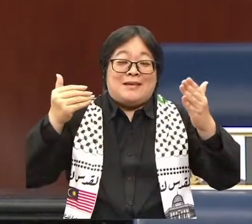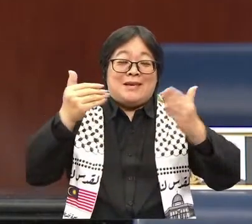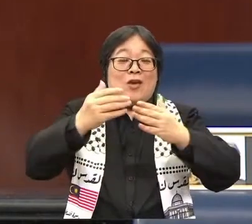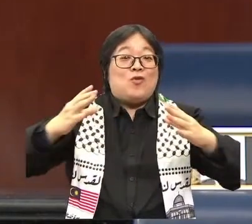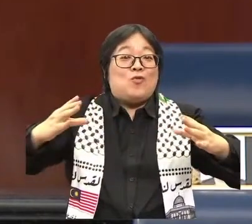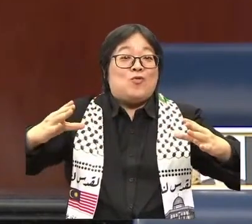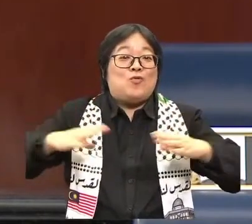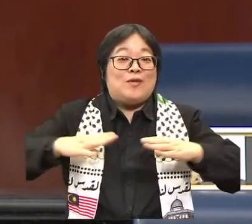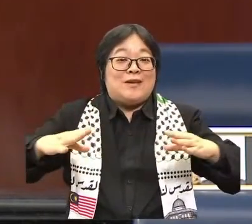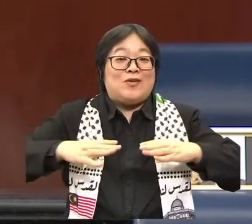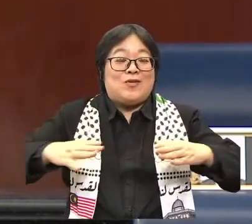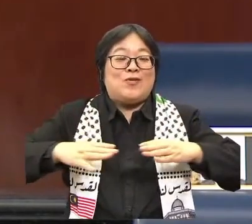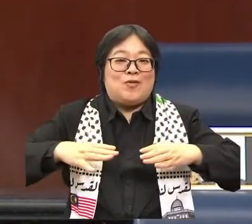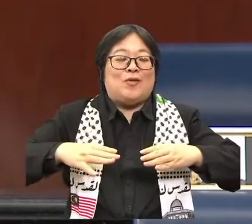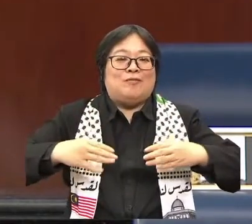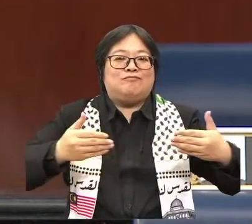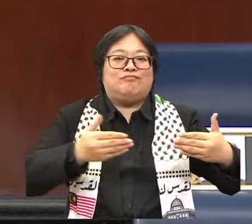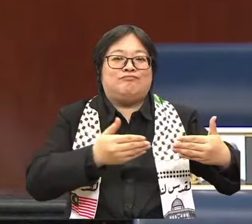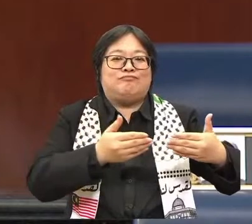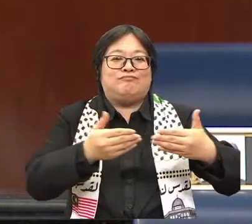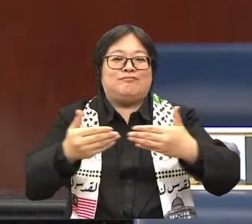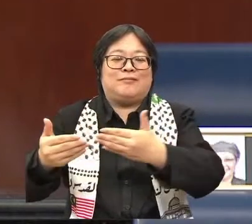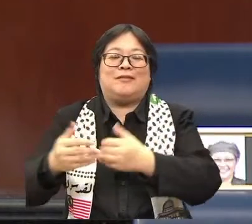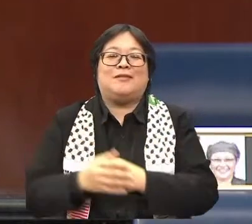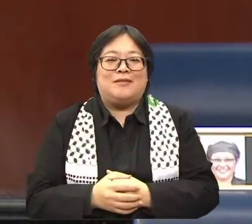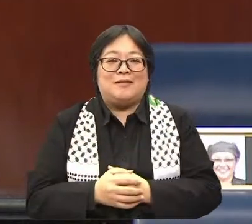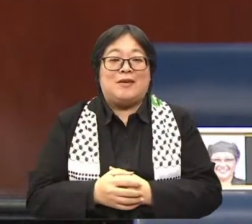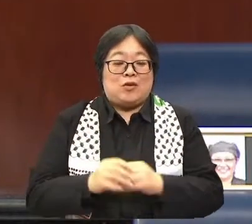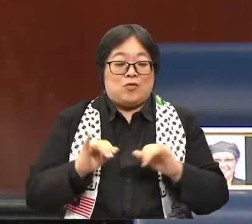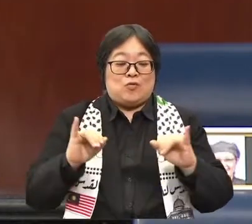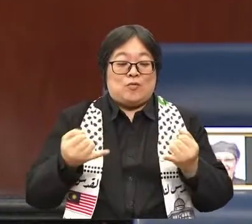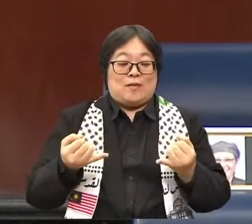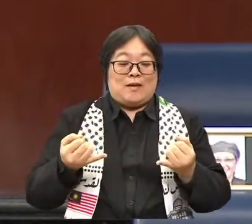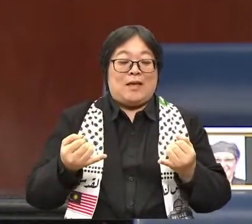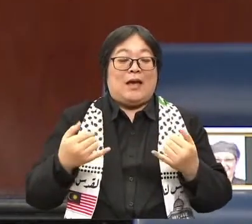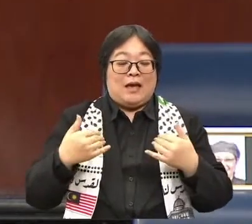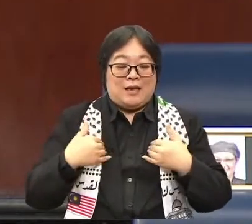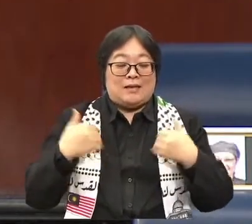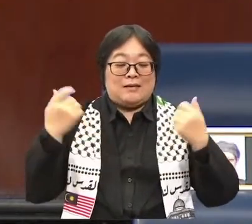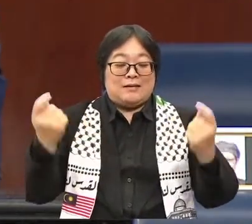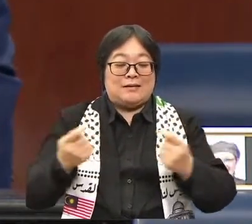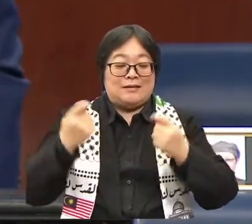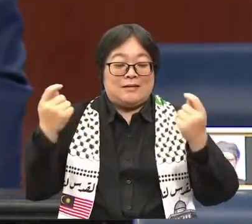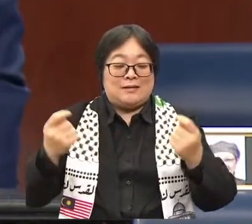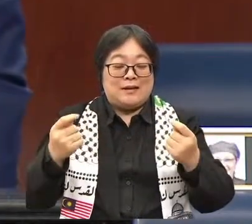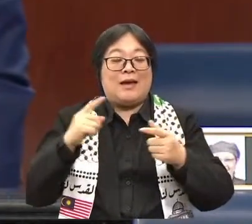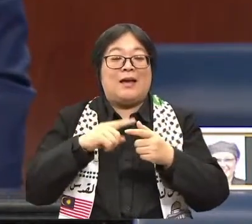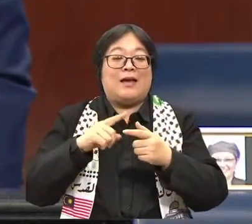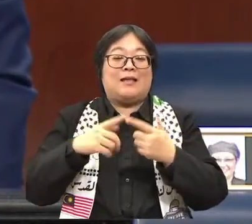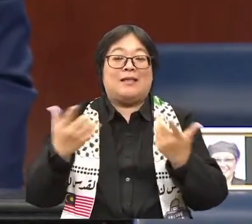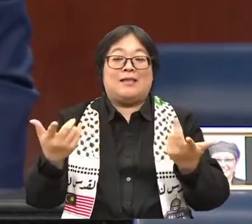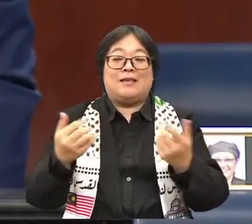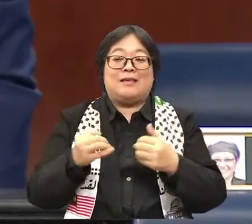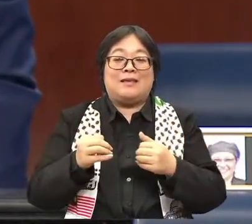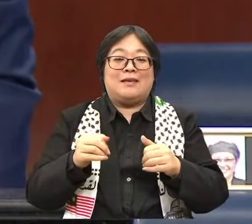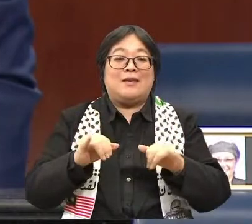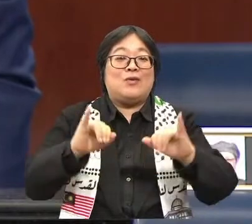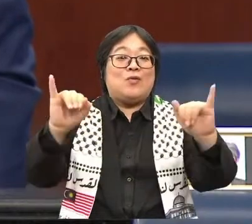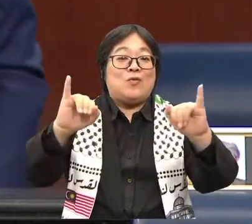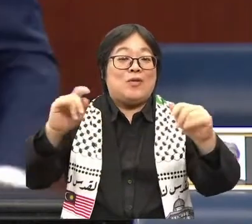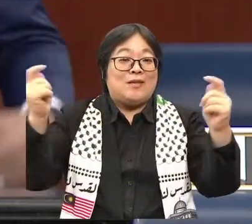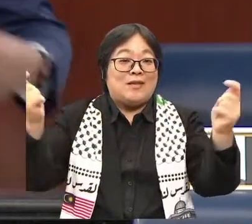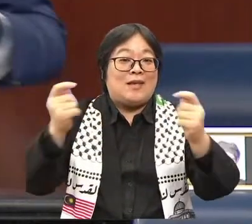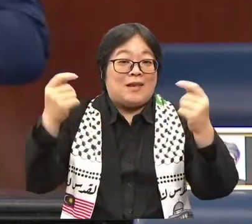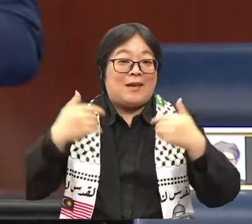saja cuti bercantung maknanya kalau jumaat ada perayaan ataupun hari isnin ada